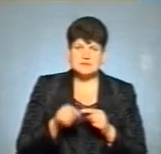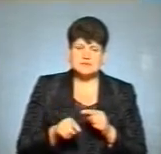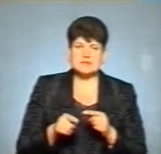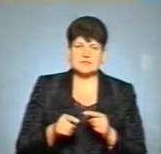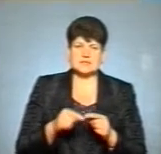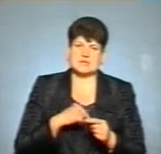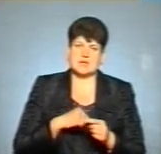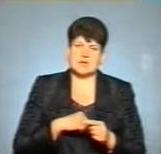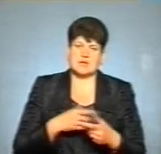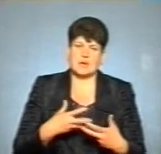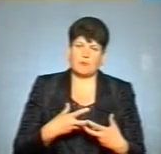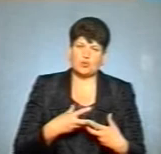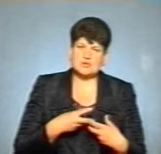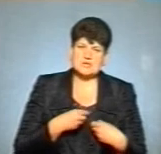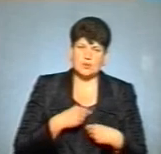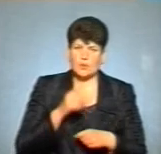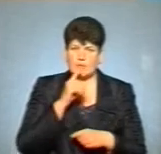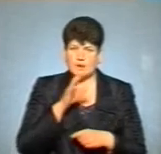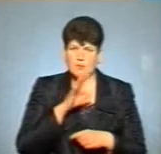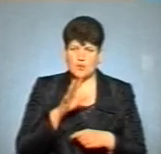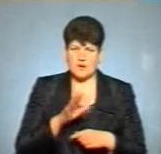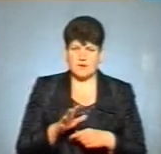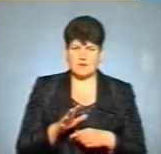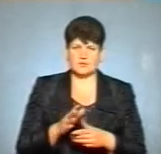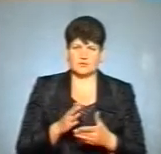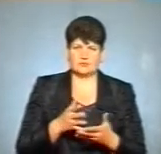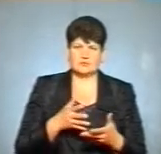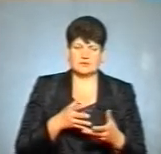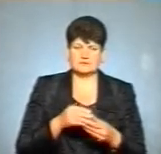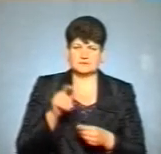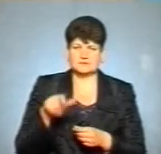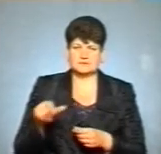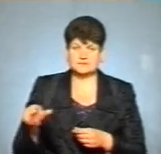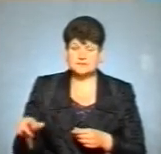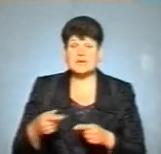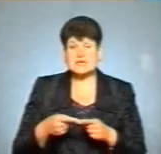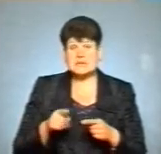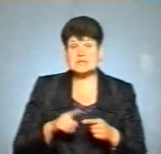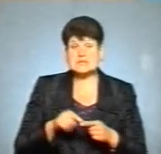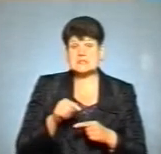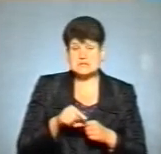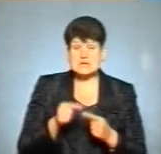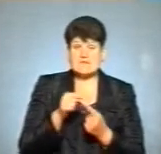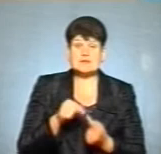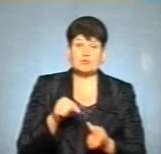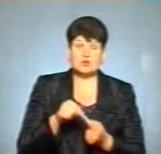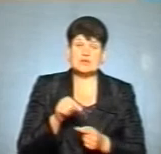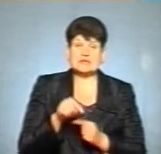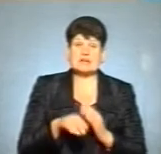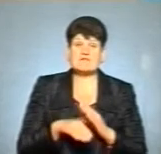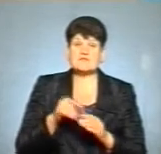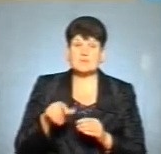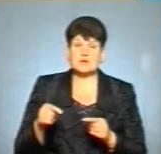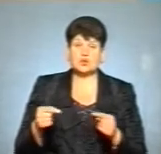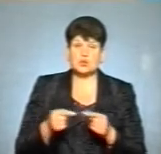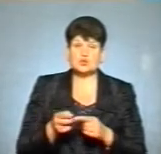емоційно досить непогано грає на виборця. Ну і це, відповідно, для тих виборців, які точно прийдуть на